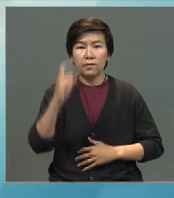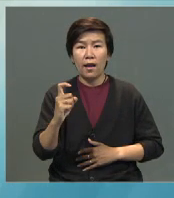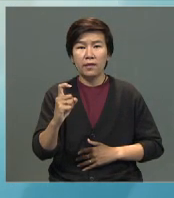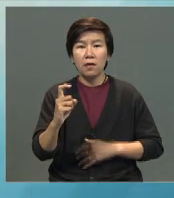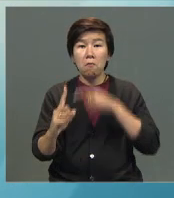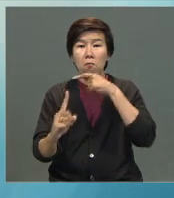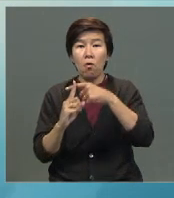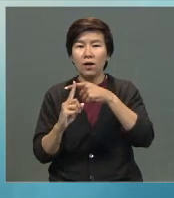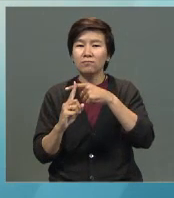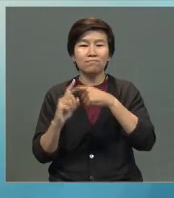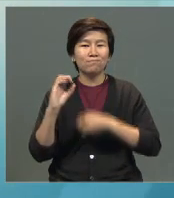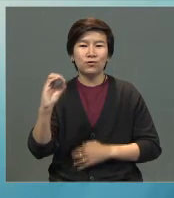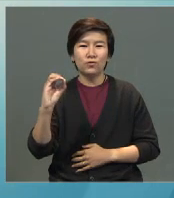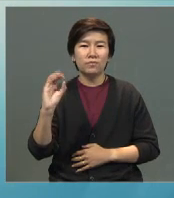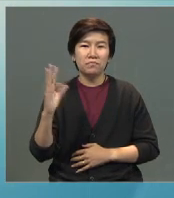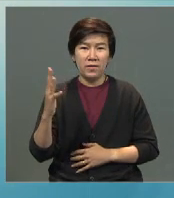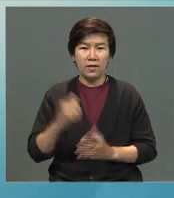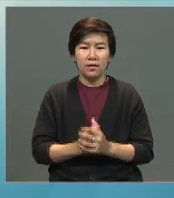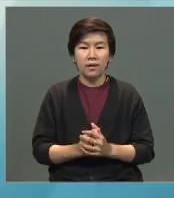แล้วก็ข่าวดีอีกเช่นเคยครับไม่มีผู้ที่เสียชีวิตเพิ่มยังคงที่อยู่ที่56